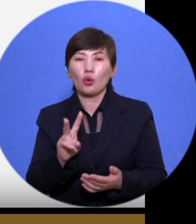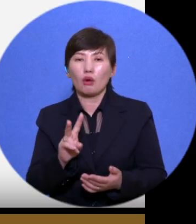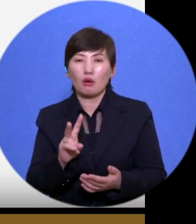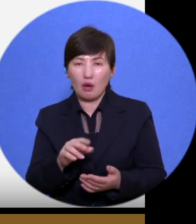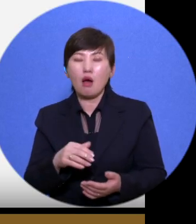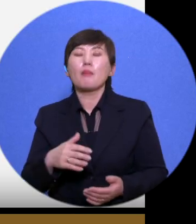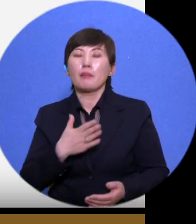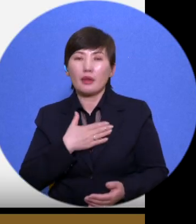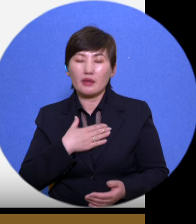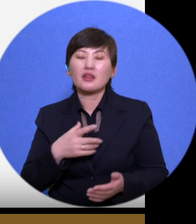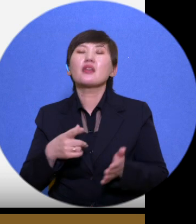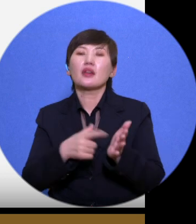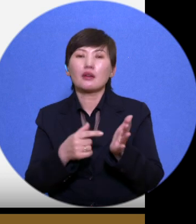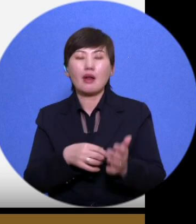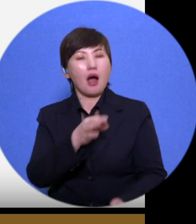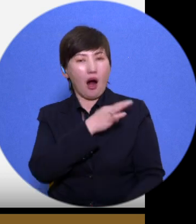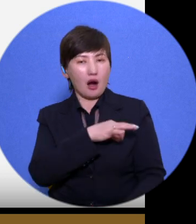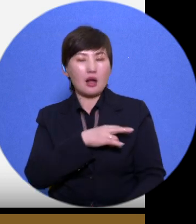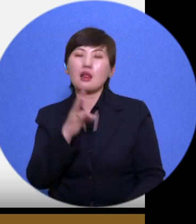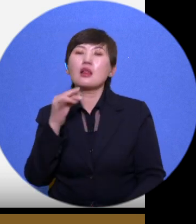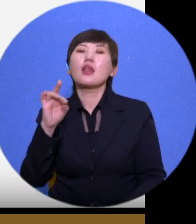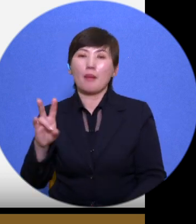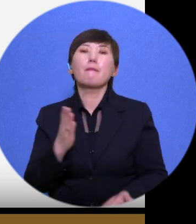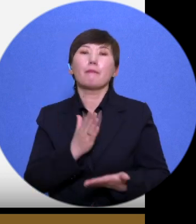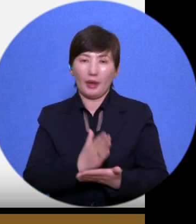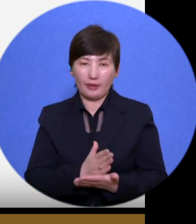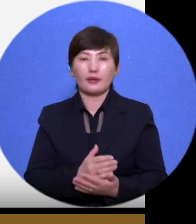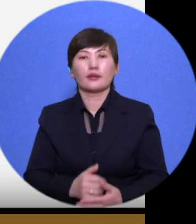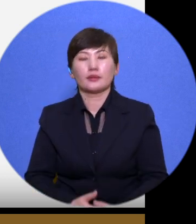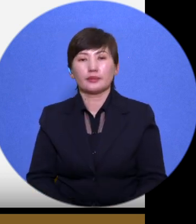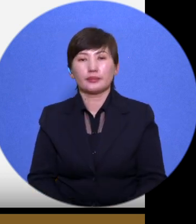үед хэрэгтэй ашигтай нэн бас байдаг байх нэ.